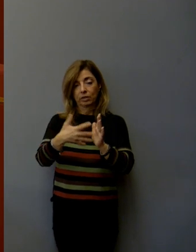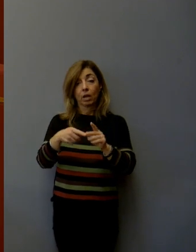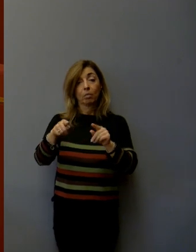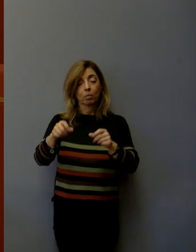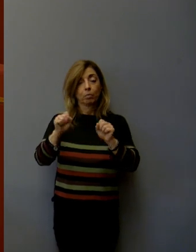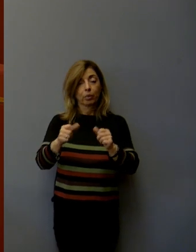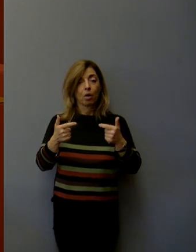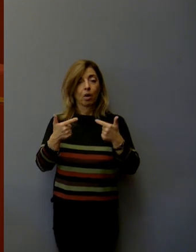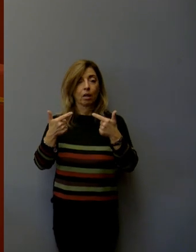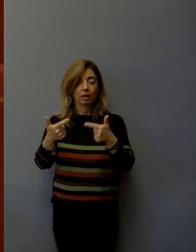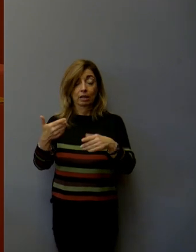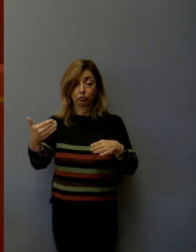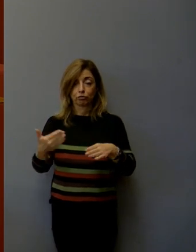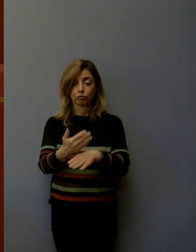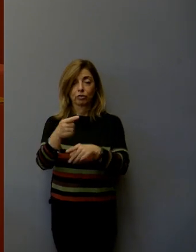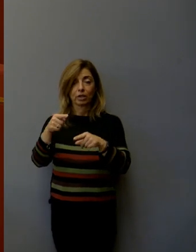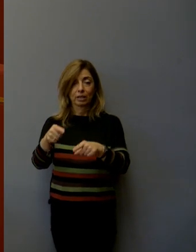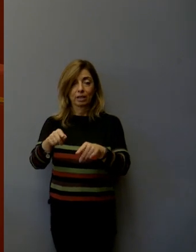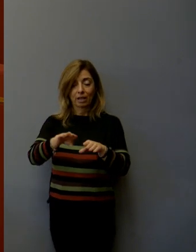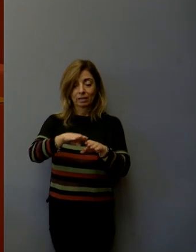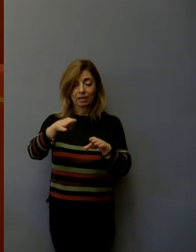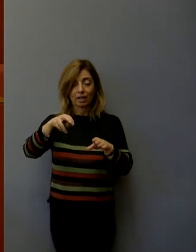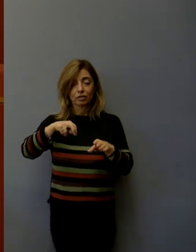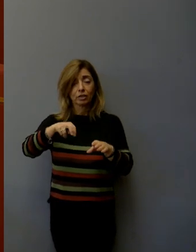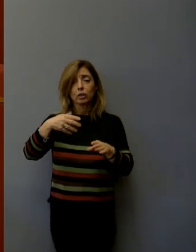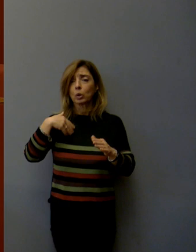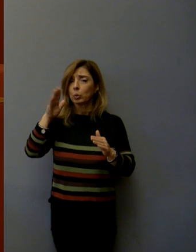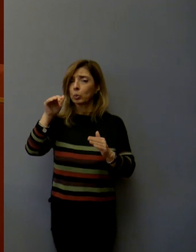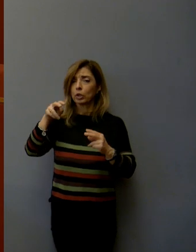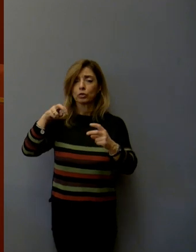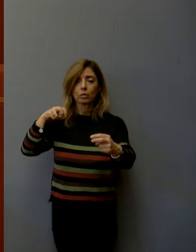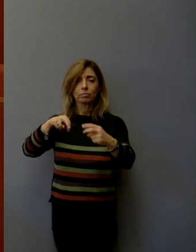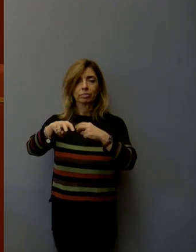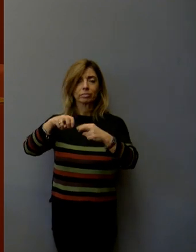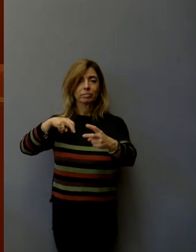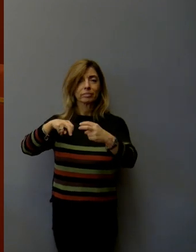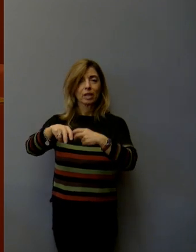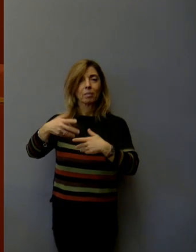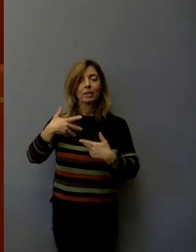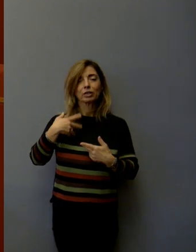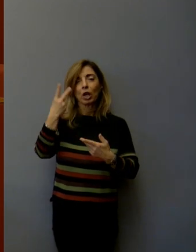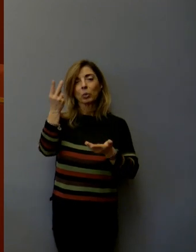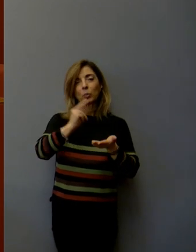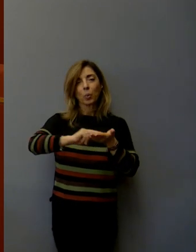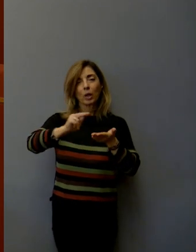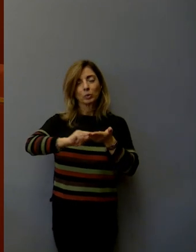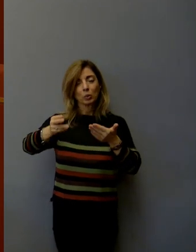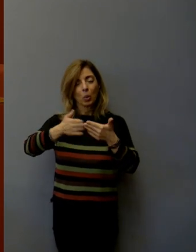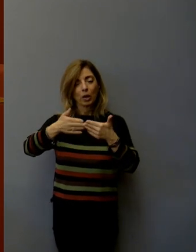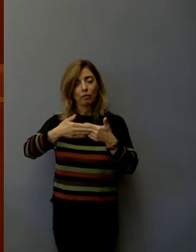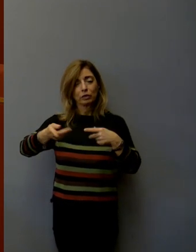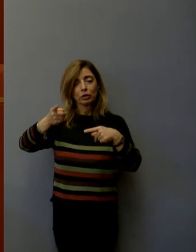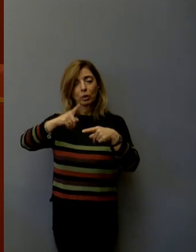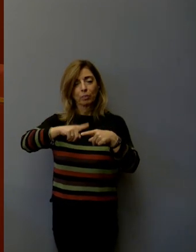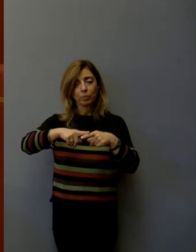causare le cadute in quel tratto di marciapiede mi notevoli afflusso quotidiano sia per gli studenti provenienti da due vicini istituti superiori sia per la presenza di diversi